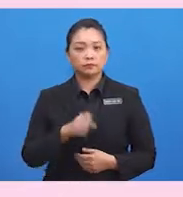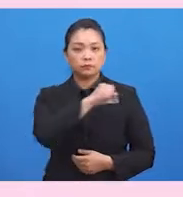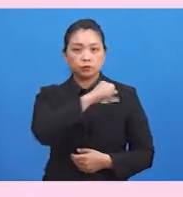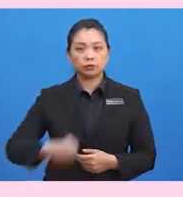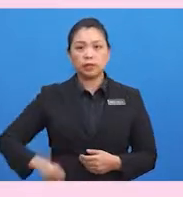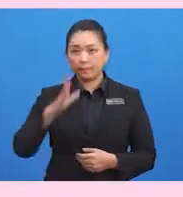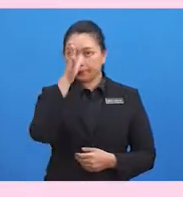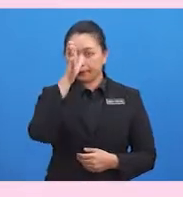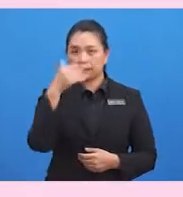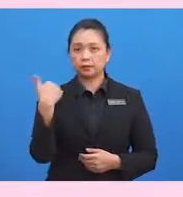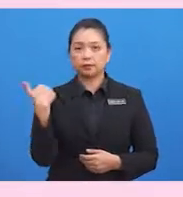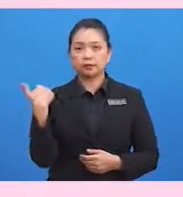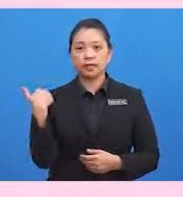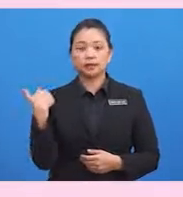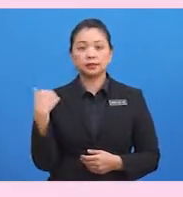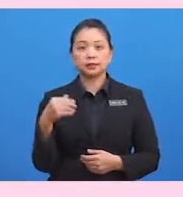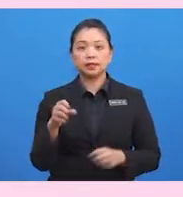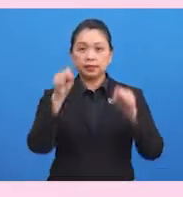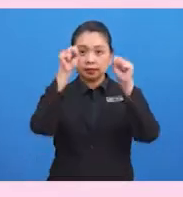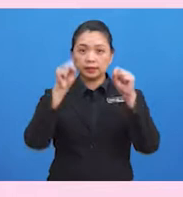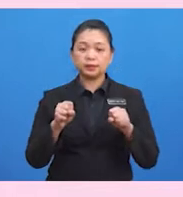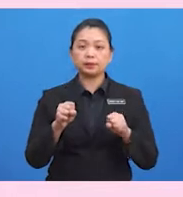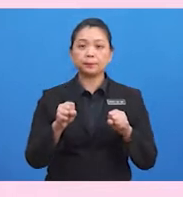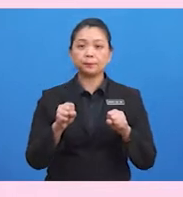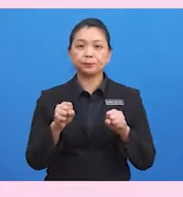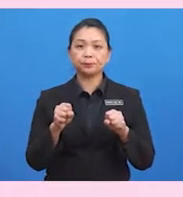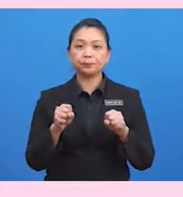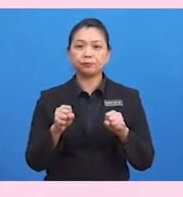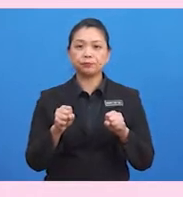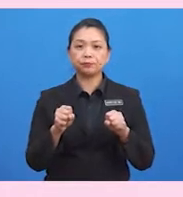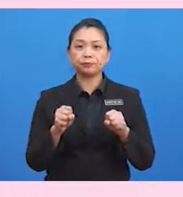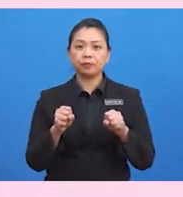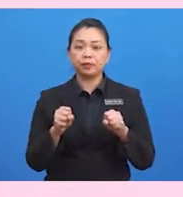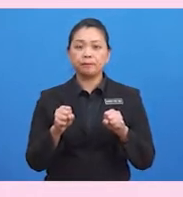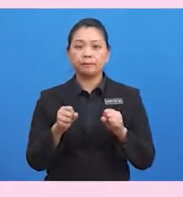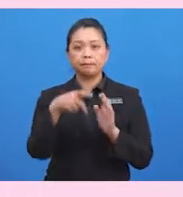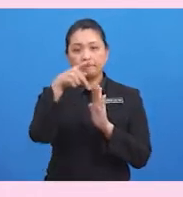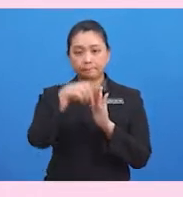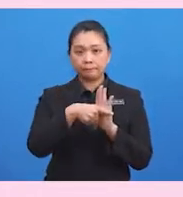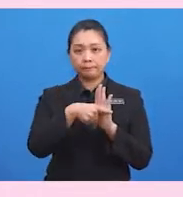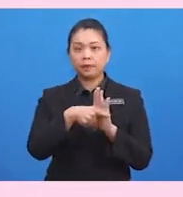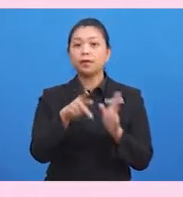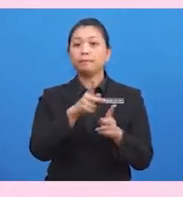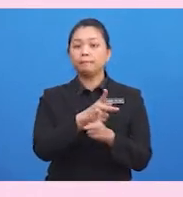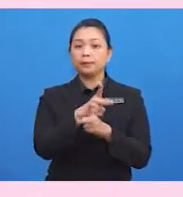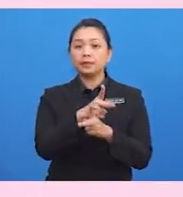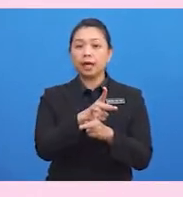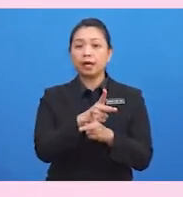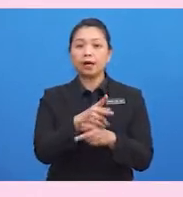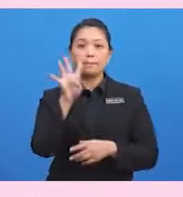bertakbiran dan pemerintahan sistem Etik yang dikenali sebagai sistem pembesar 4